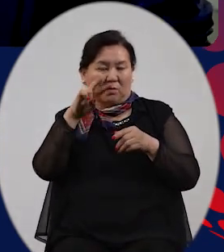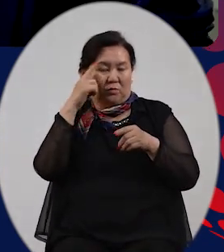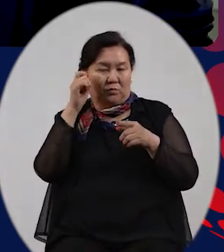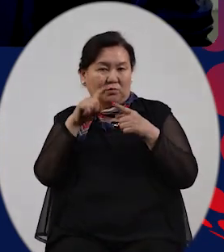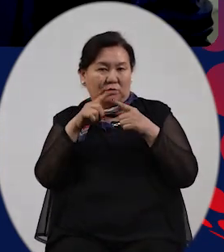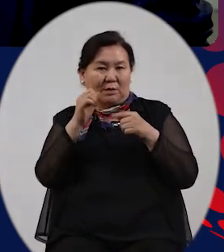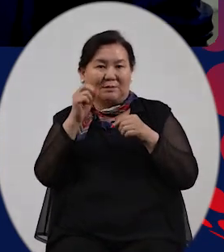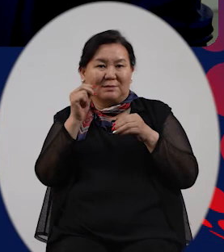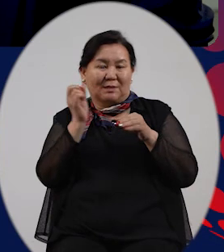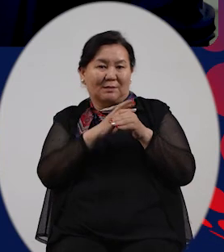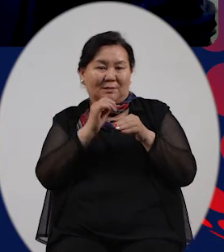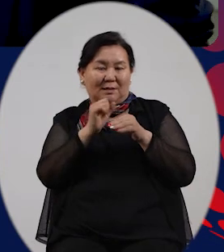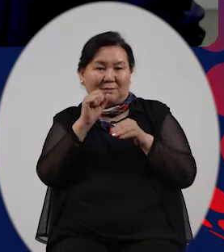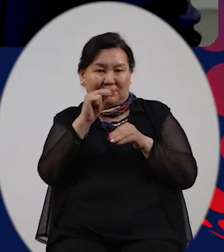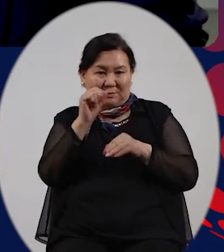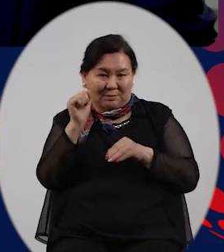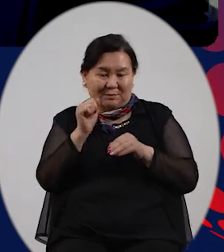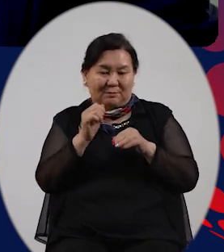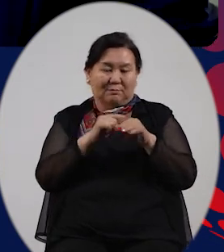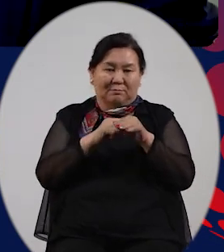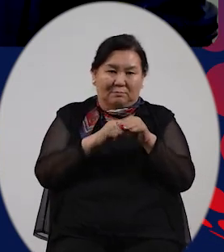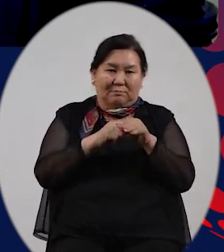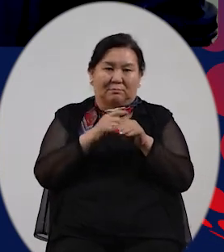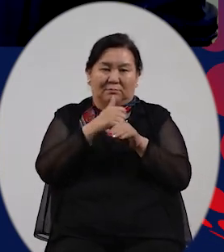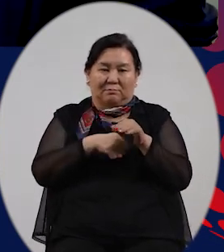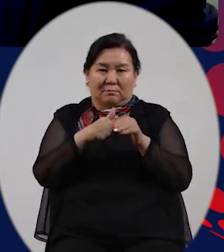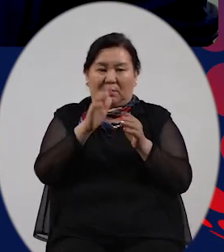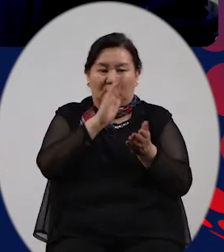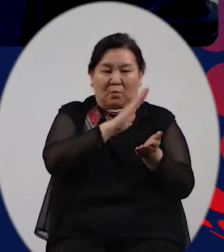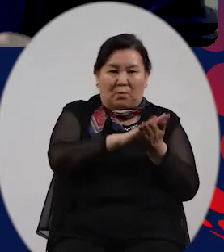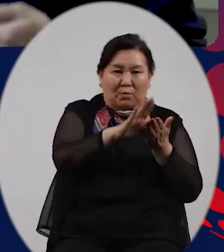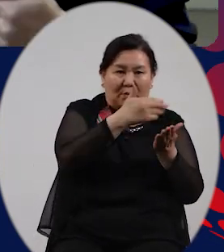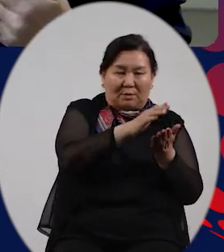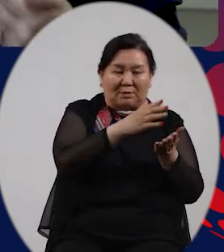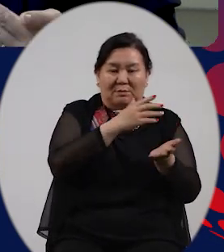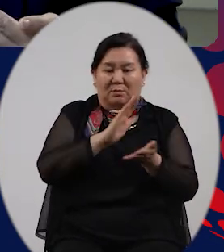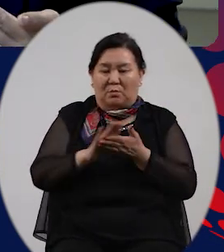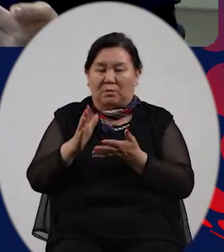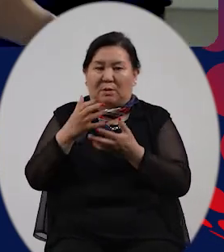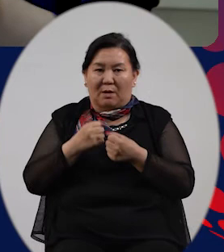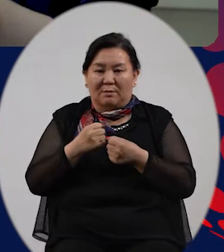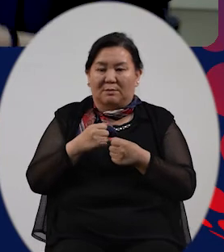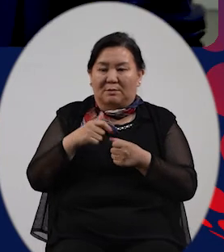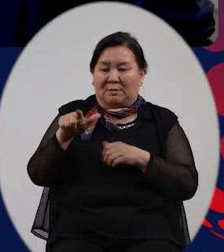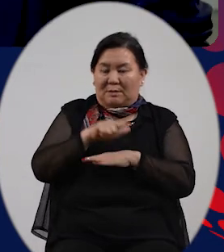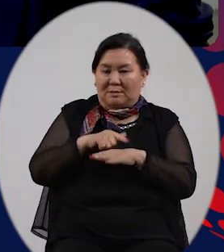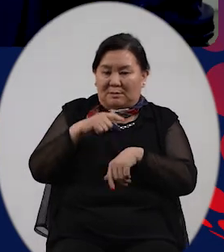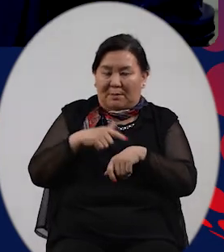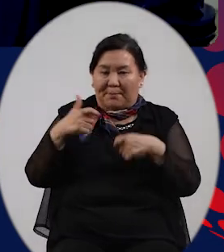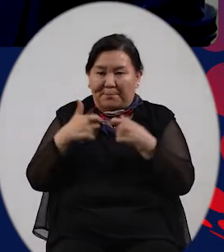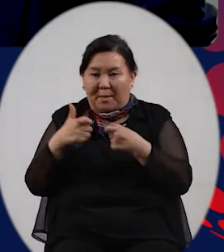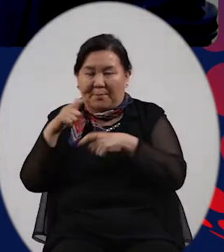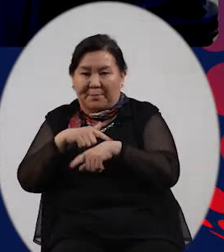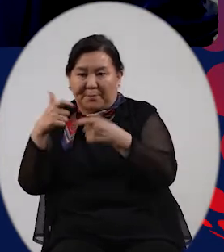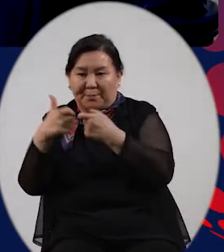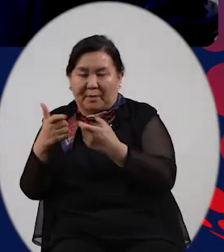гэхээр ачаа тээврийг бол худалдагчаас худалдаа авагчид товсон газраас нөгөө товсон хүрэх газар